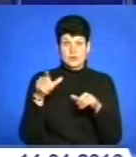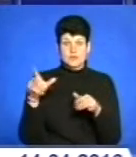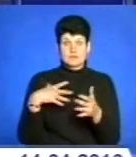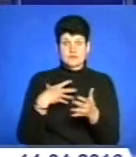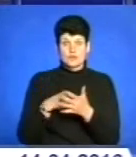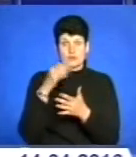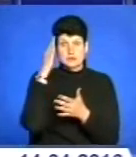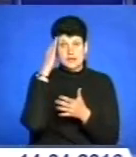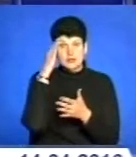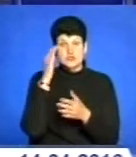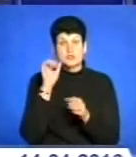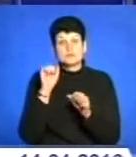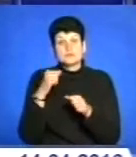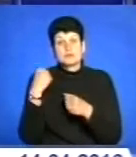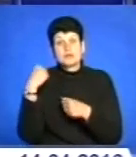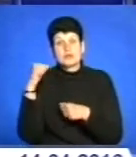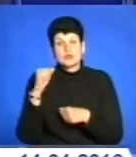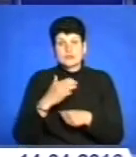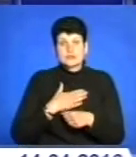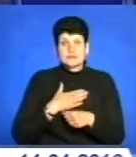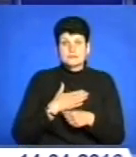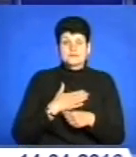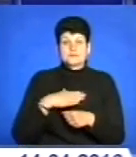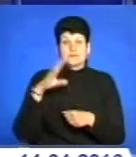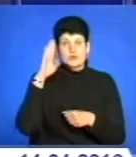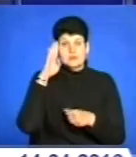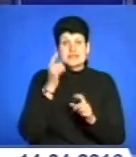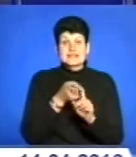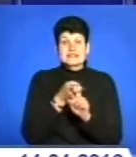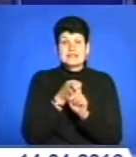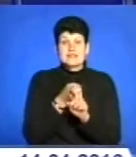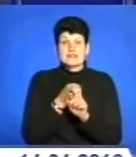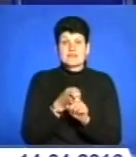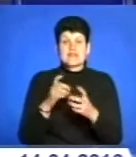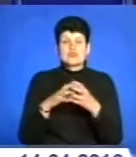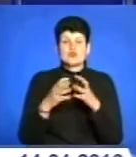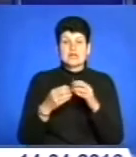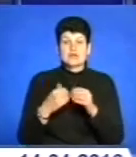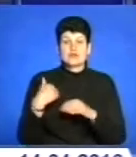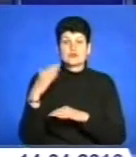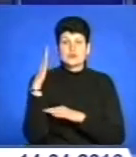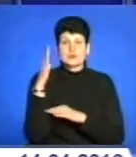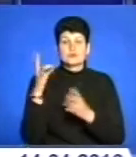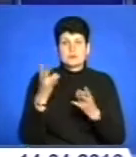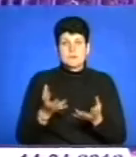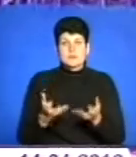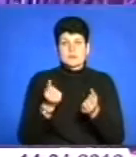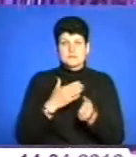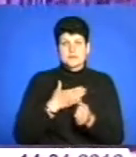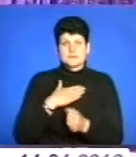талантом. Чи переможуть наші краяни у конкурсі, залежатиме від результатів голосування. Тож підтримуємо наших краян.